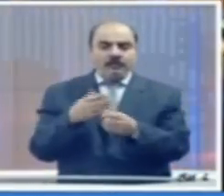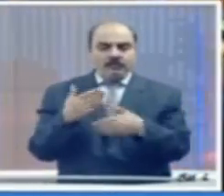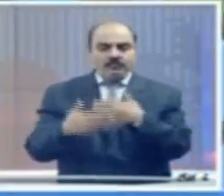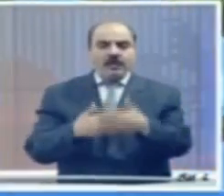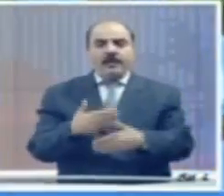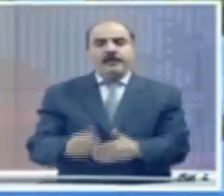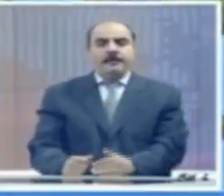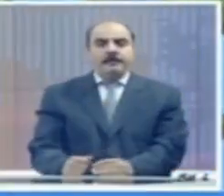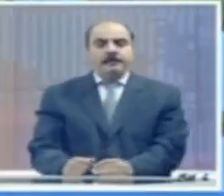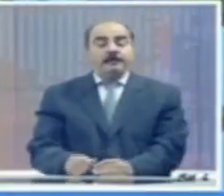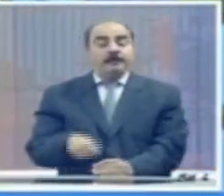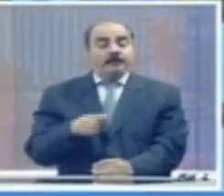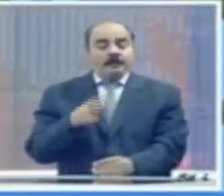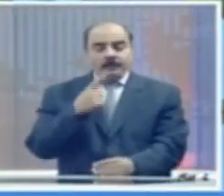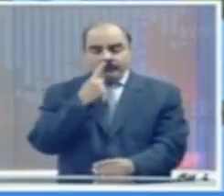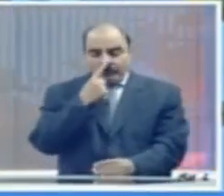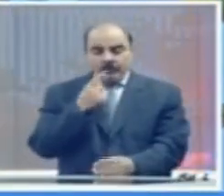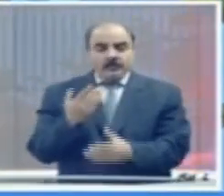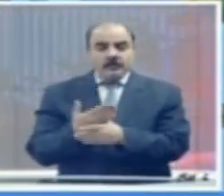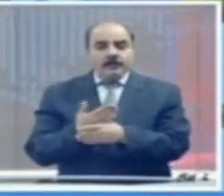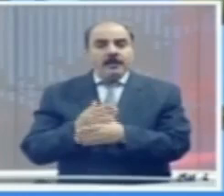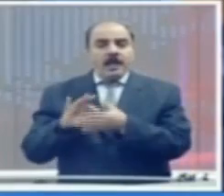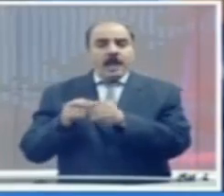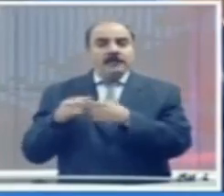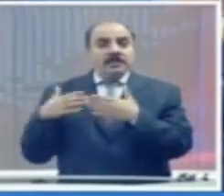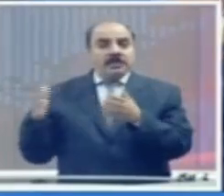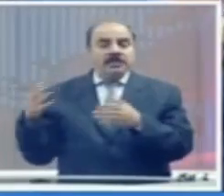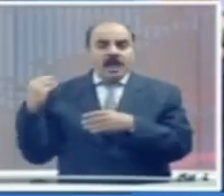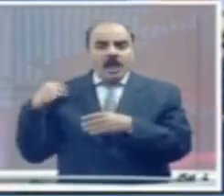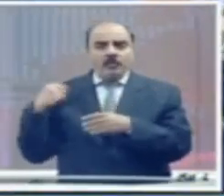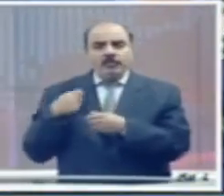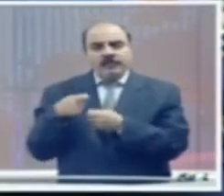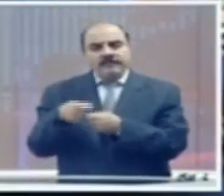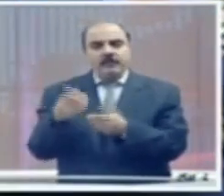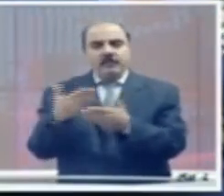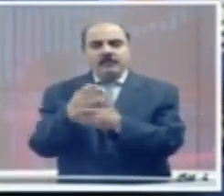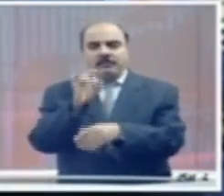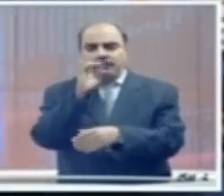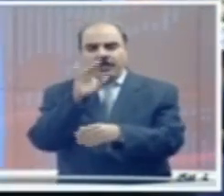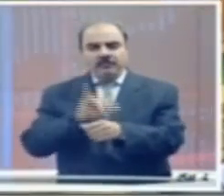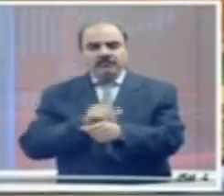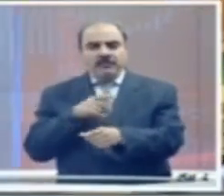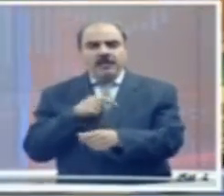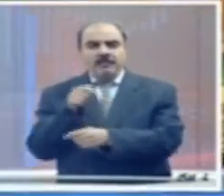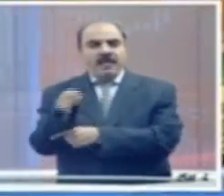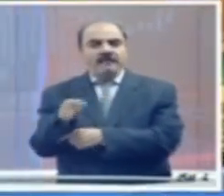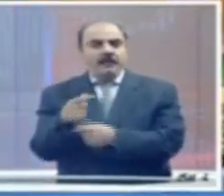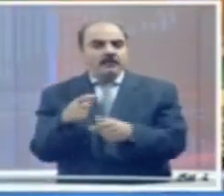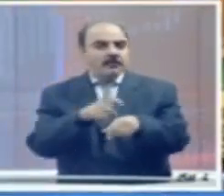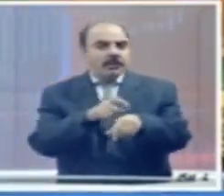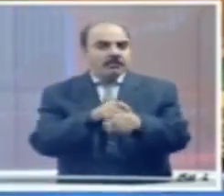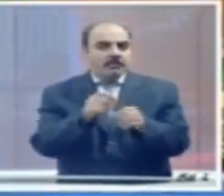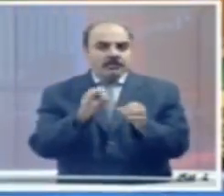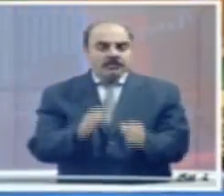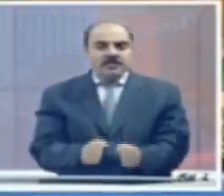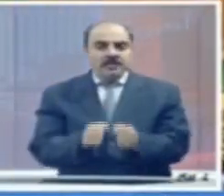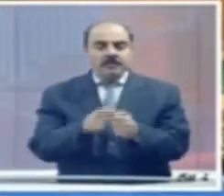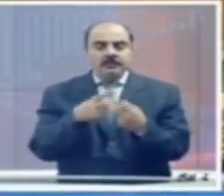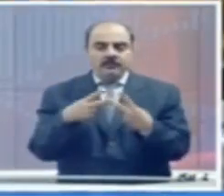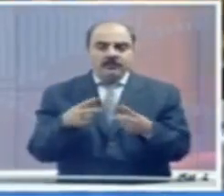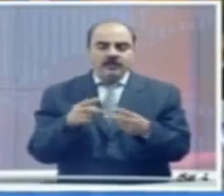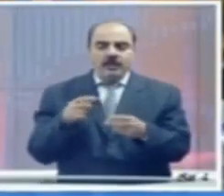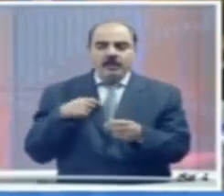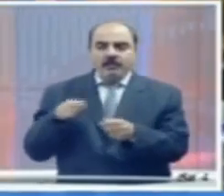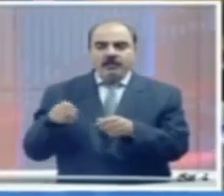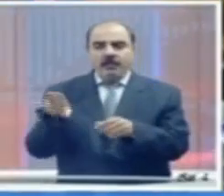الأخيرة، وكذلك استجابة لمطالب عدد من الجمعيات الأهلية التي تتولى حاليا سداد قيمة التصالح